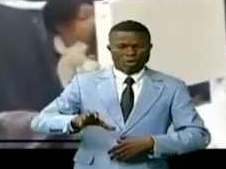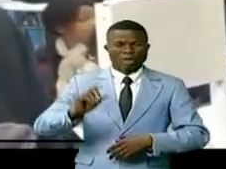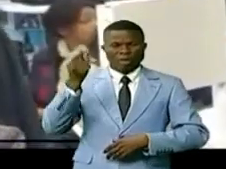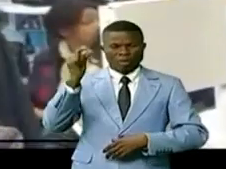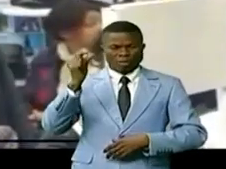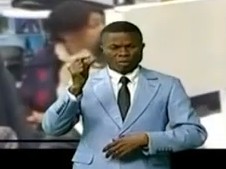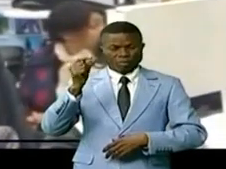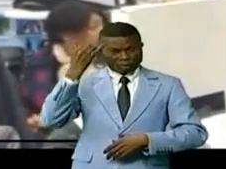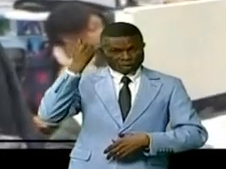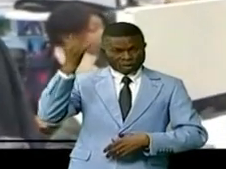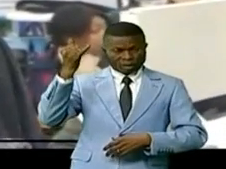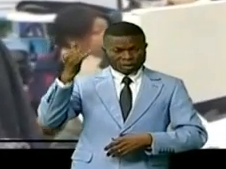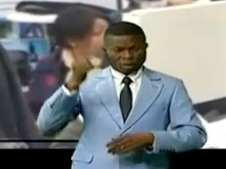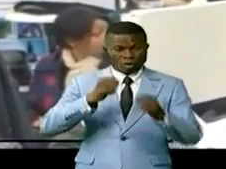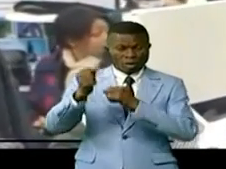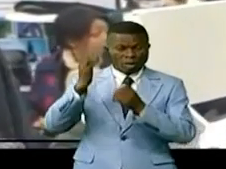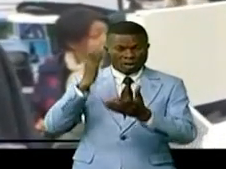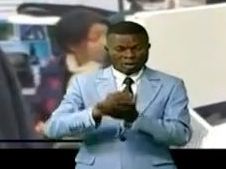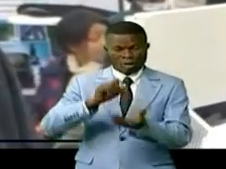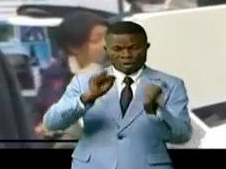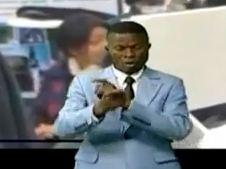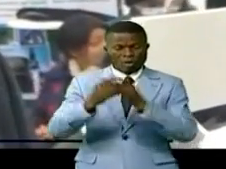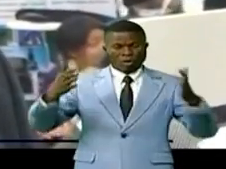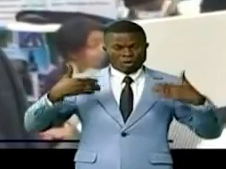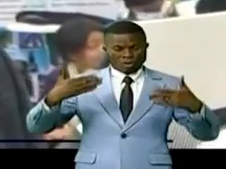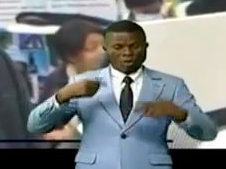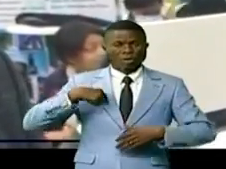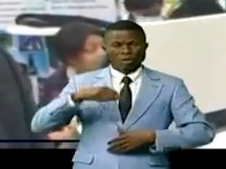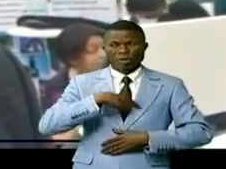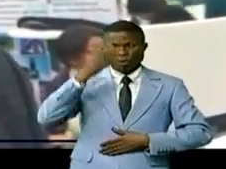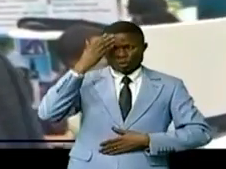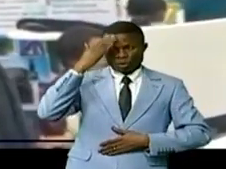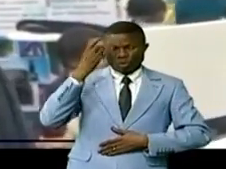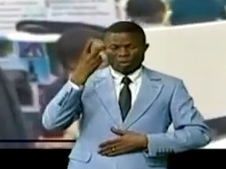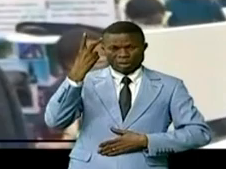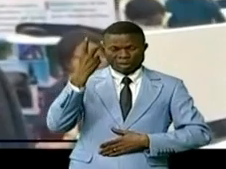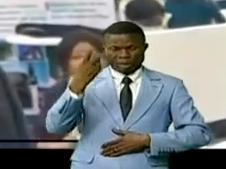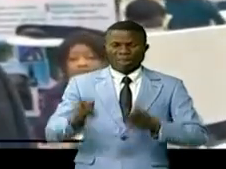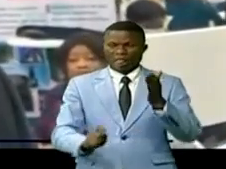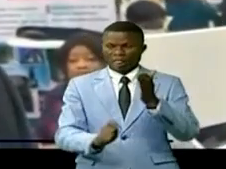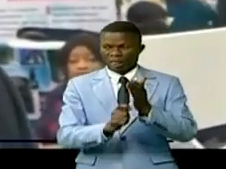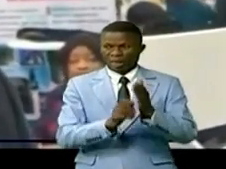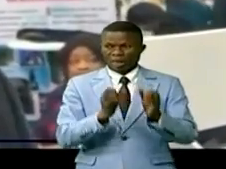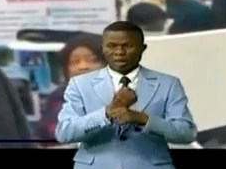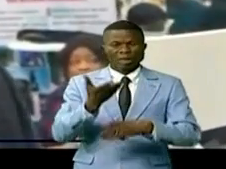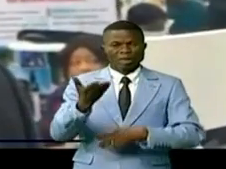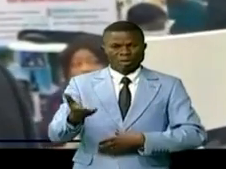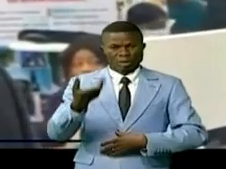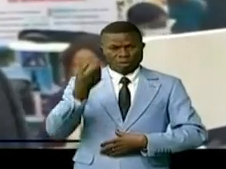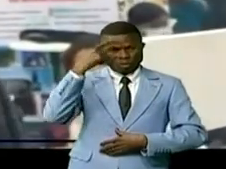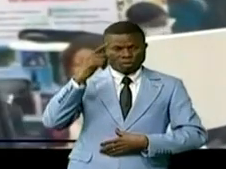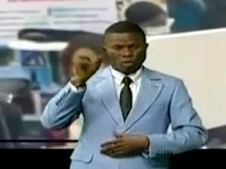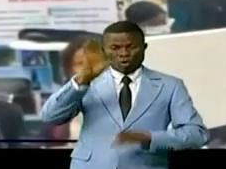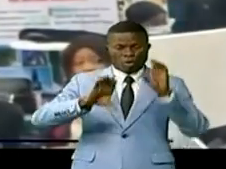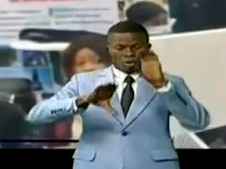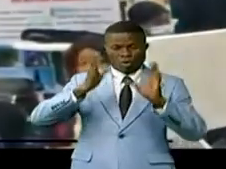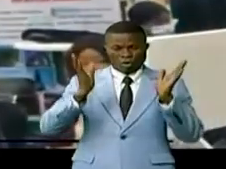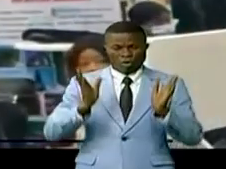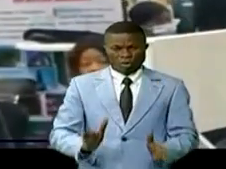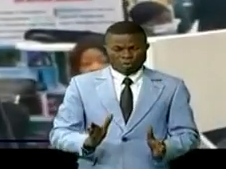le cadre des luttes contre le changement climatique, nous savons qu'il y a deux stratégies qui ont été mises en place par les scientifiques. Nous